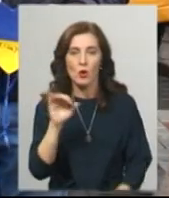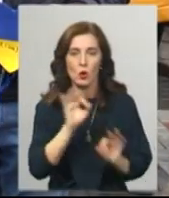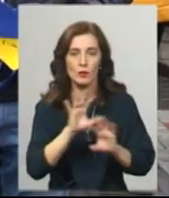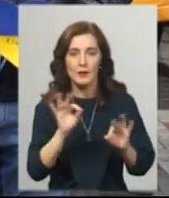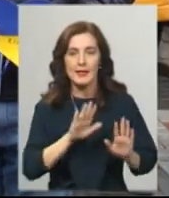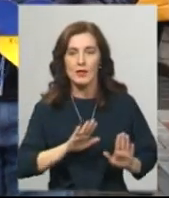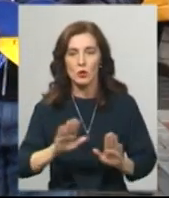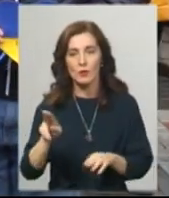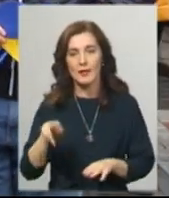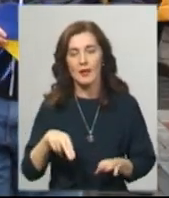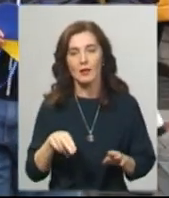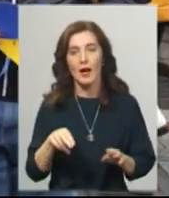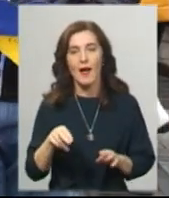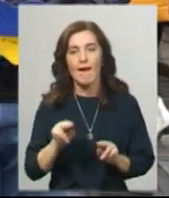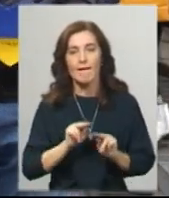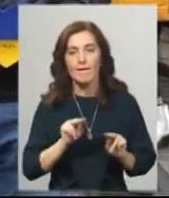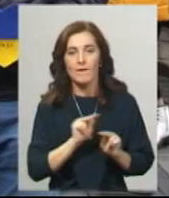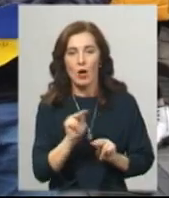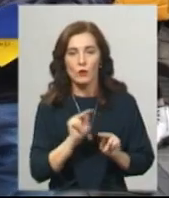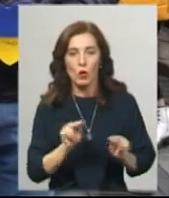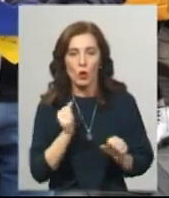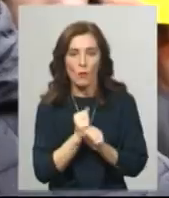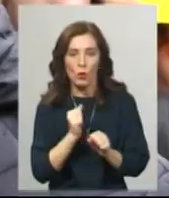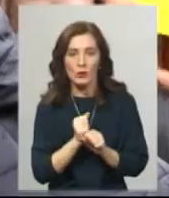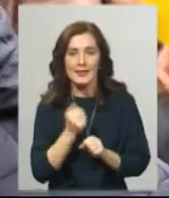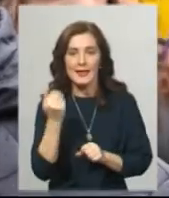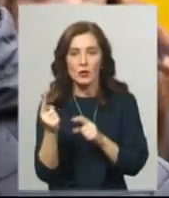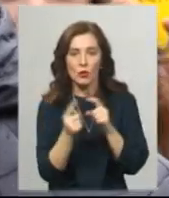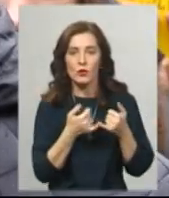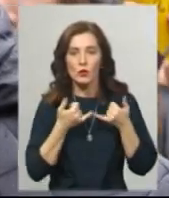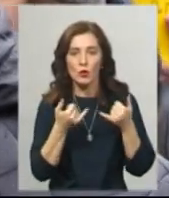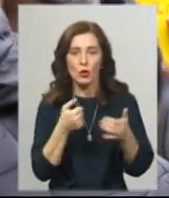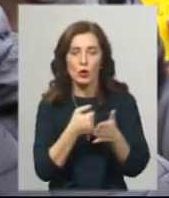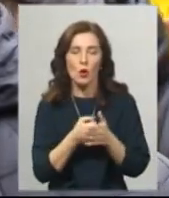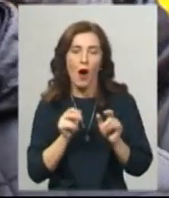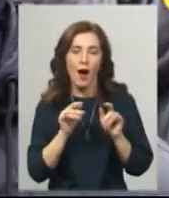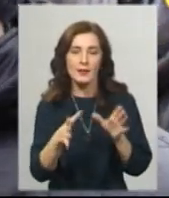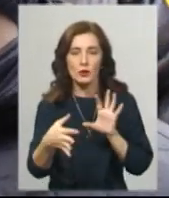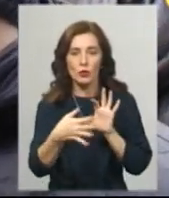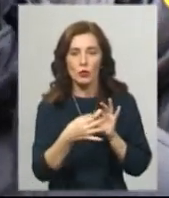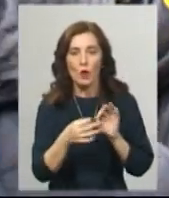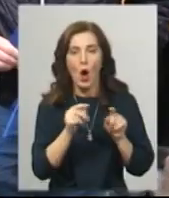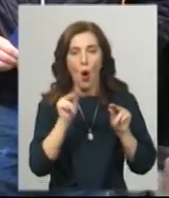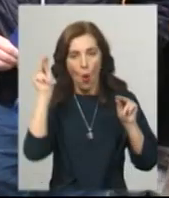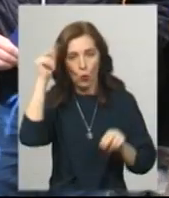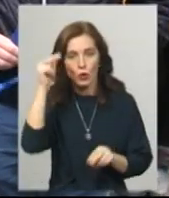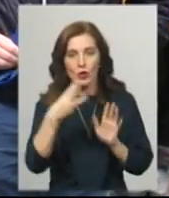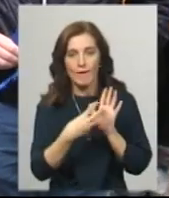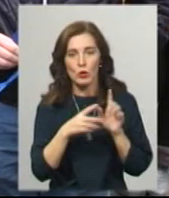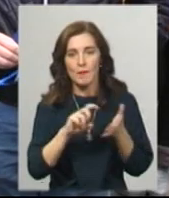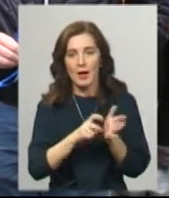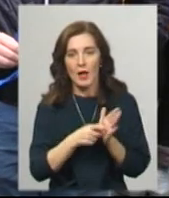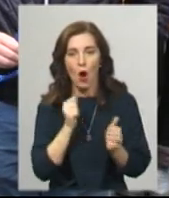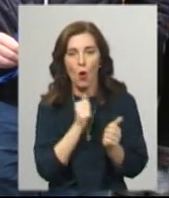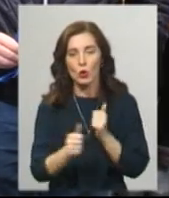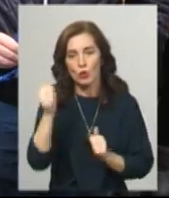заступник директора із виховної роботи ліцею Валентина Боричко. За її словами, сьогодні до акції долучились учні 8 класів. Кожного